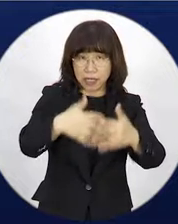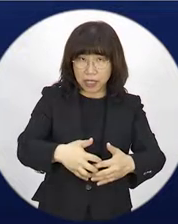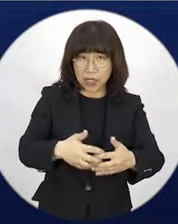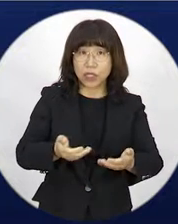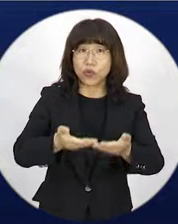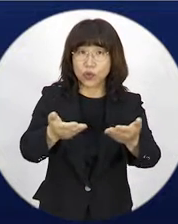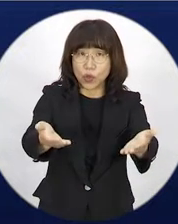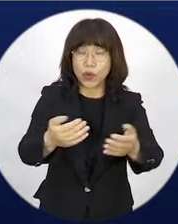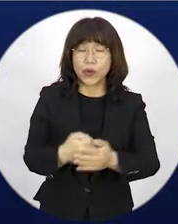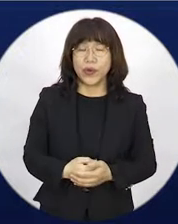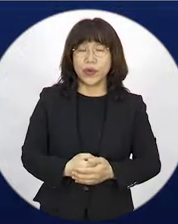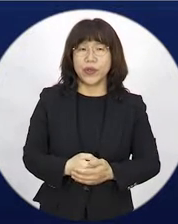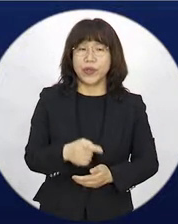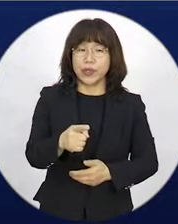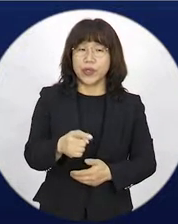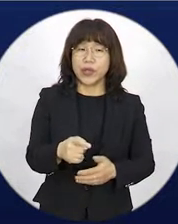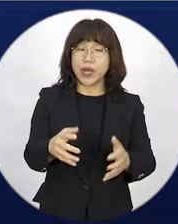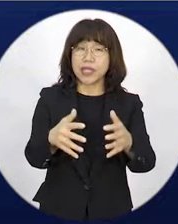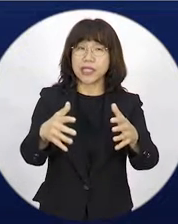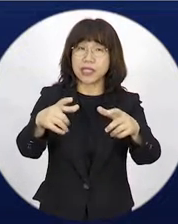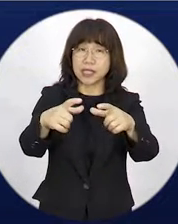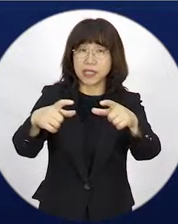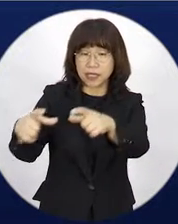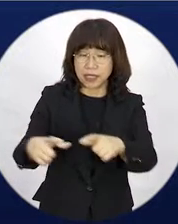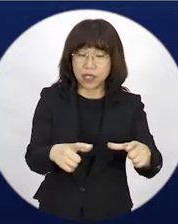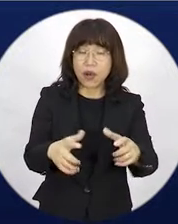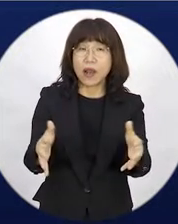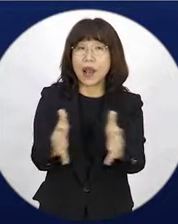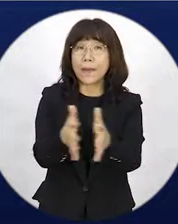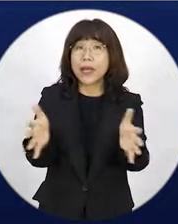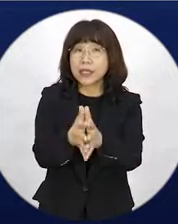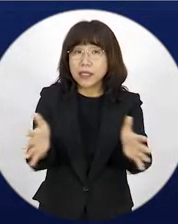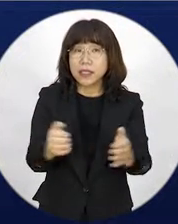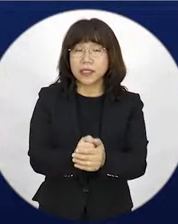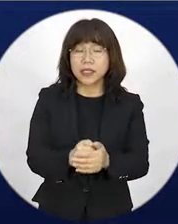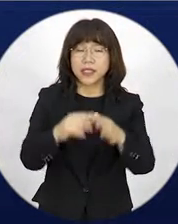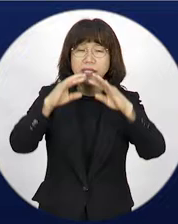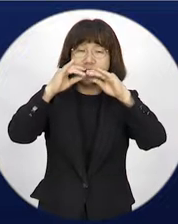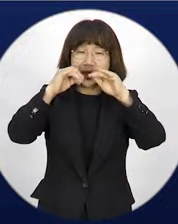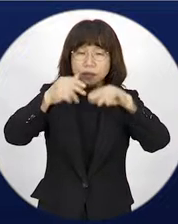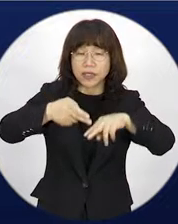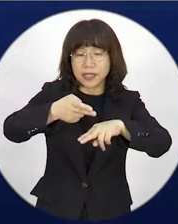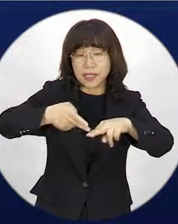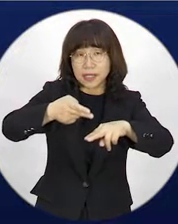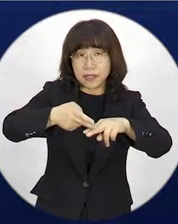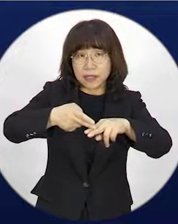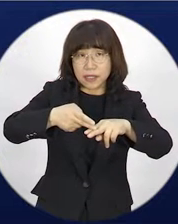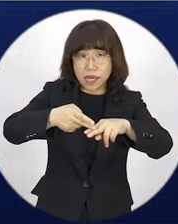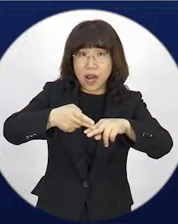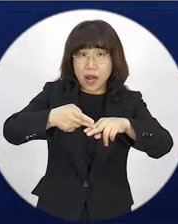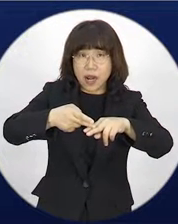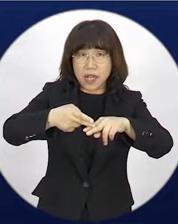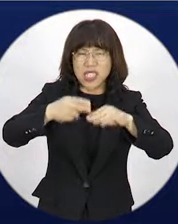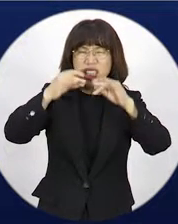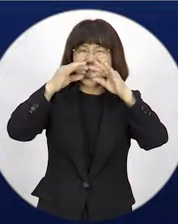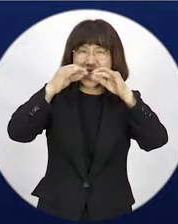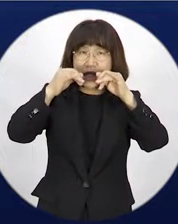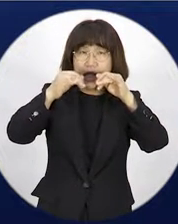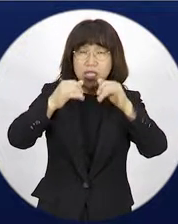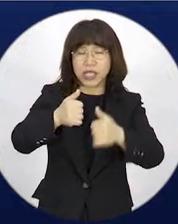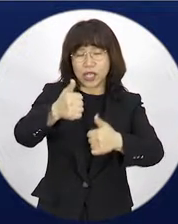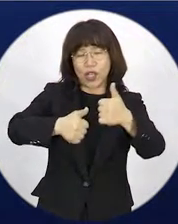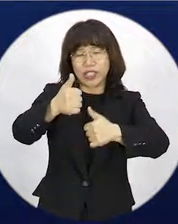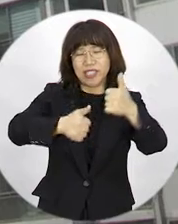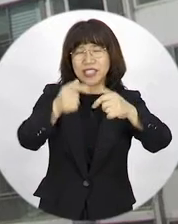rfid 계량기를 설치하는 지역 내 아파트 단지 들을 대상으로 음식물쓰레기 감량 경진대회를 개최합니다